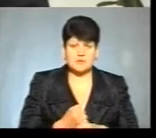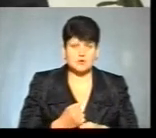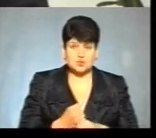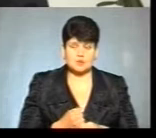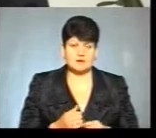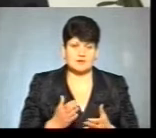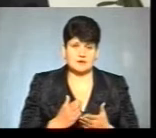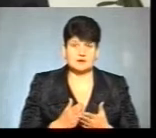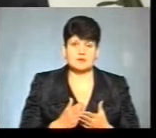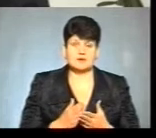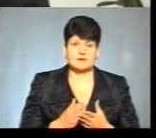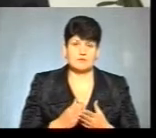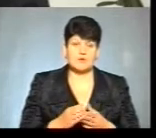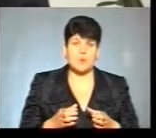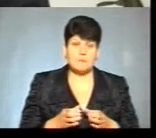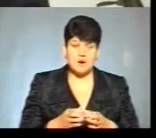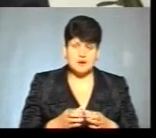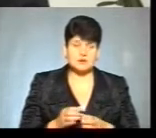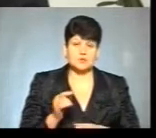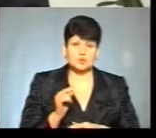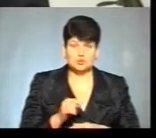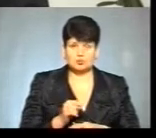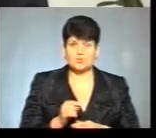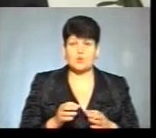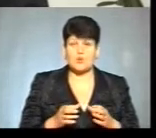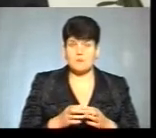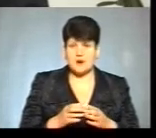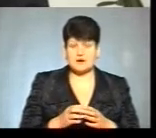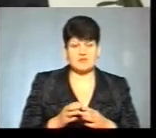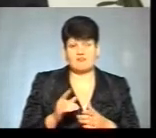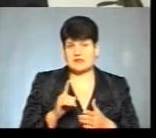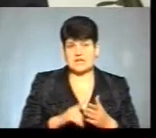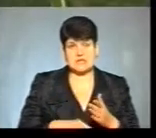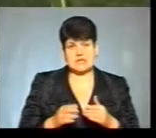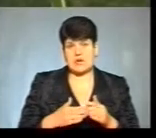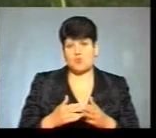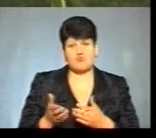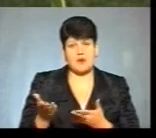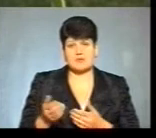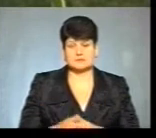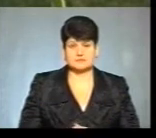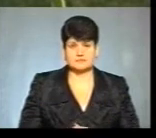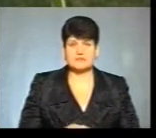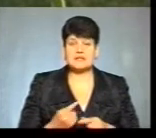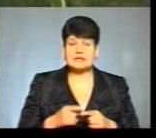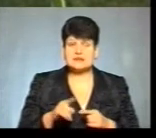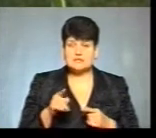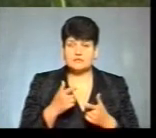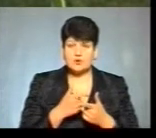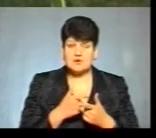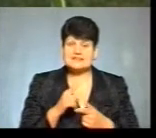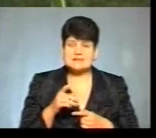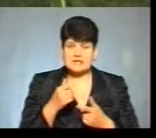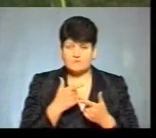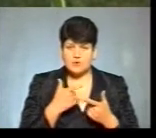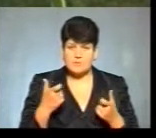компанії «Агропроцервіс». Тому компанія в надійних, абсолютно в надійних руках. За інформацією порталу «Слово і